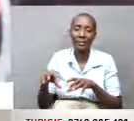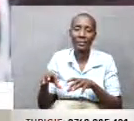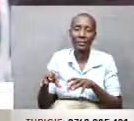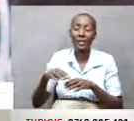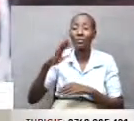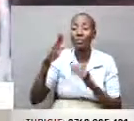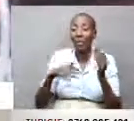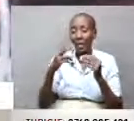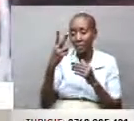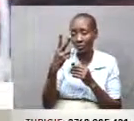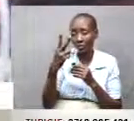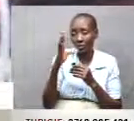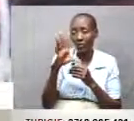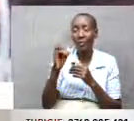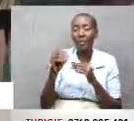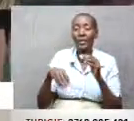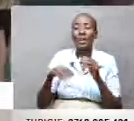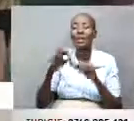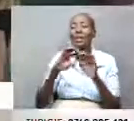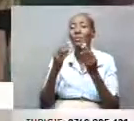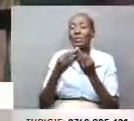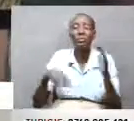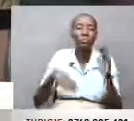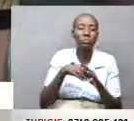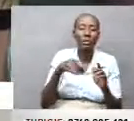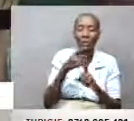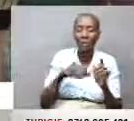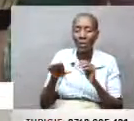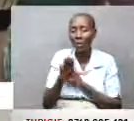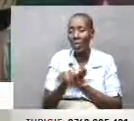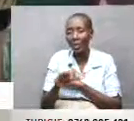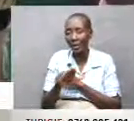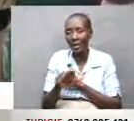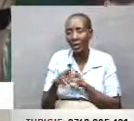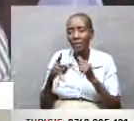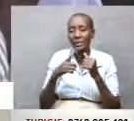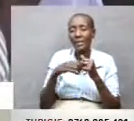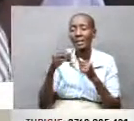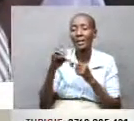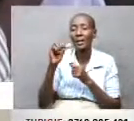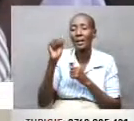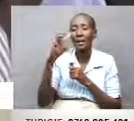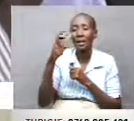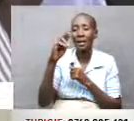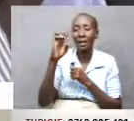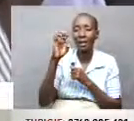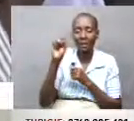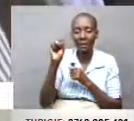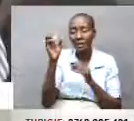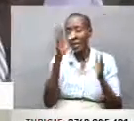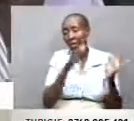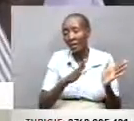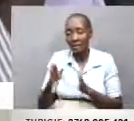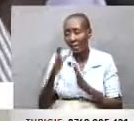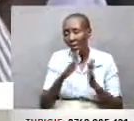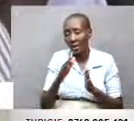familia 250 zilizofurushwa katika kipande hicho cha ardhi chenye ekari 600. Ni mpango ambao unalenga kuwezesha